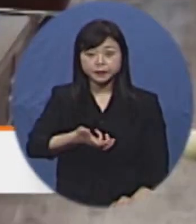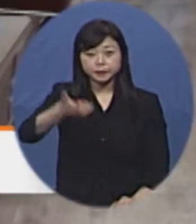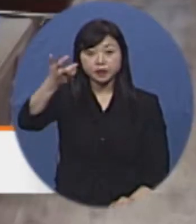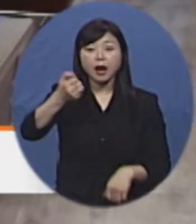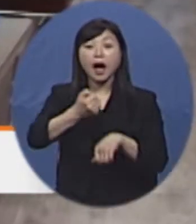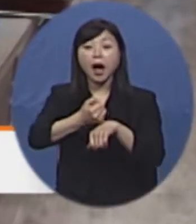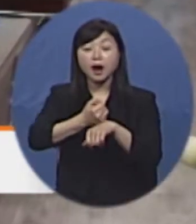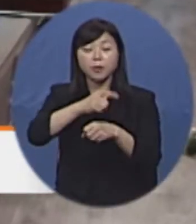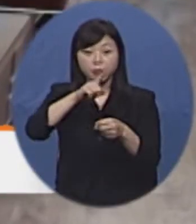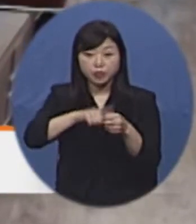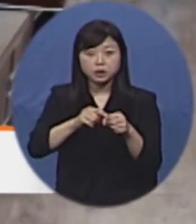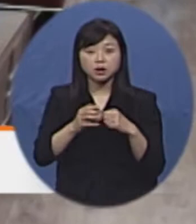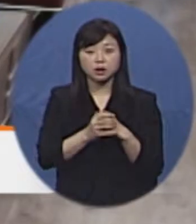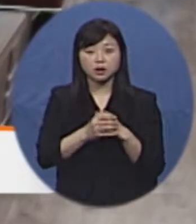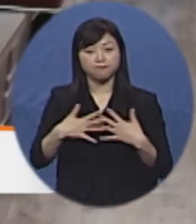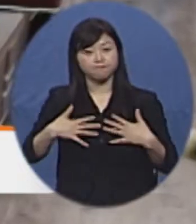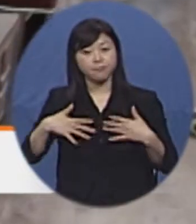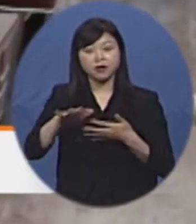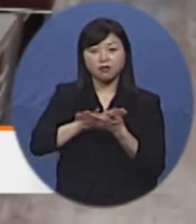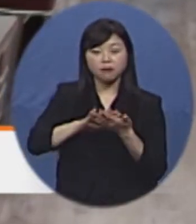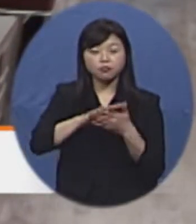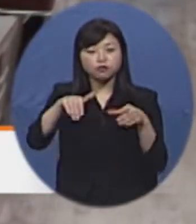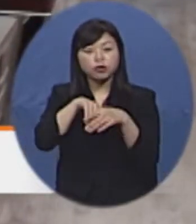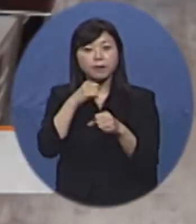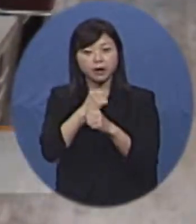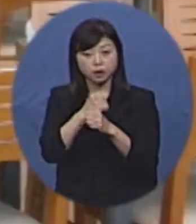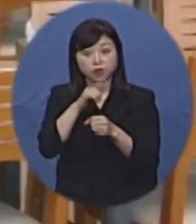여가 문화를 조성하기 위해 힘쓰고 있습니다.